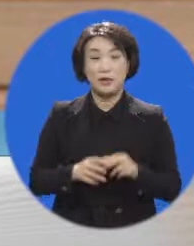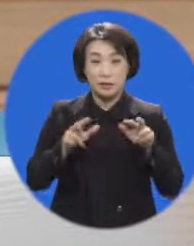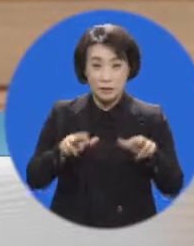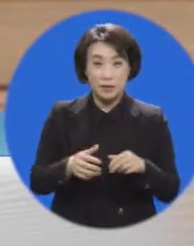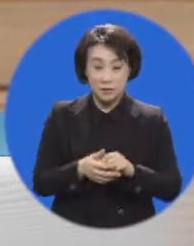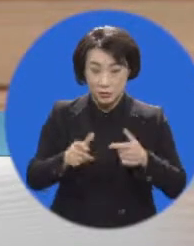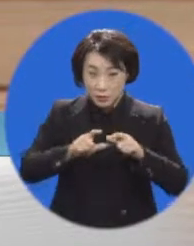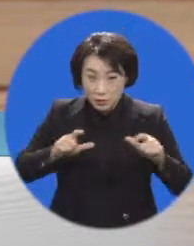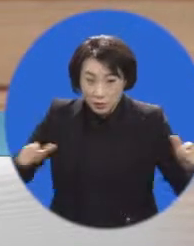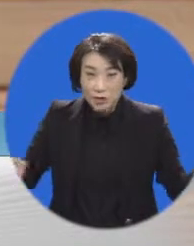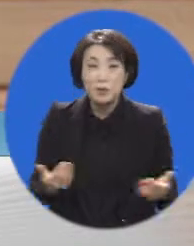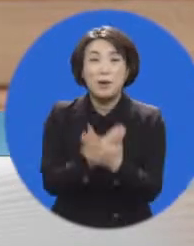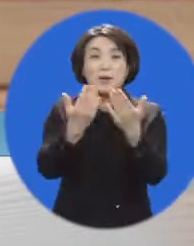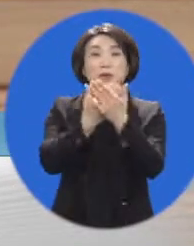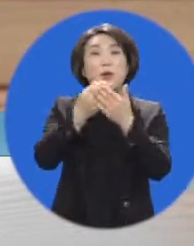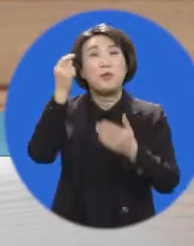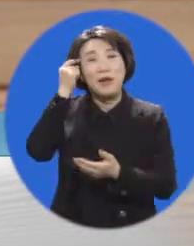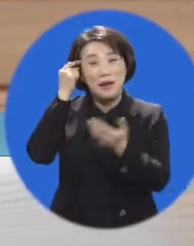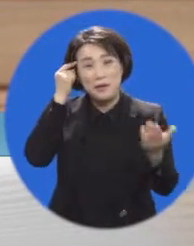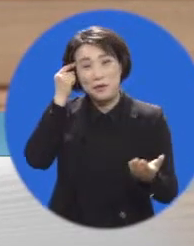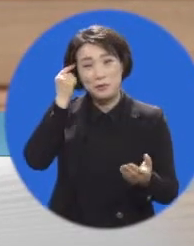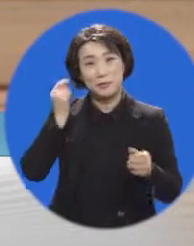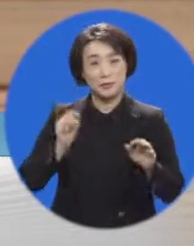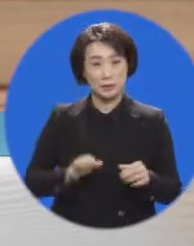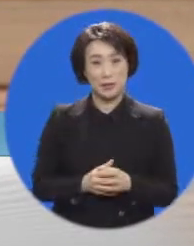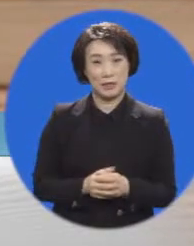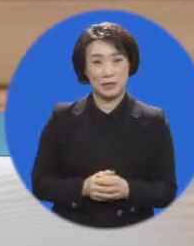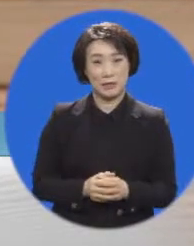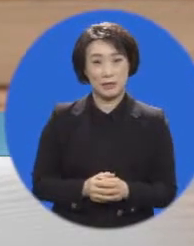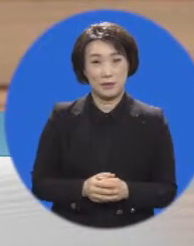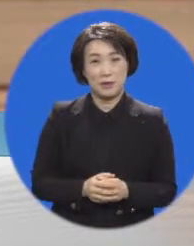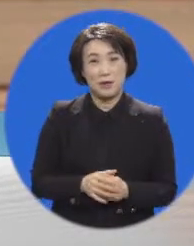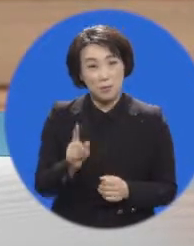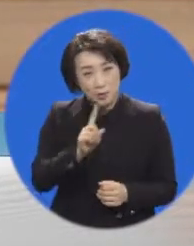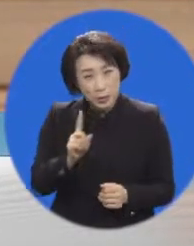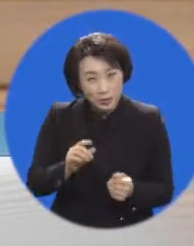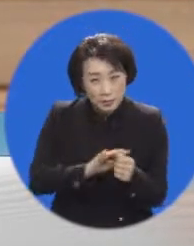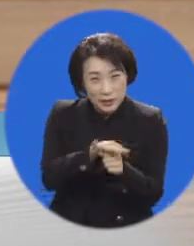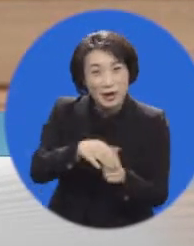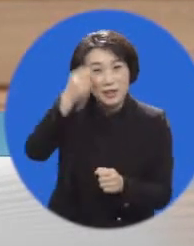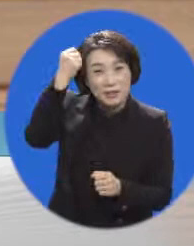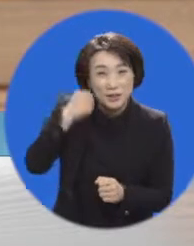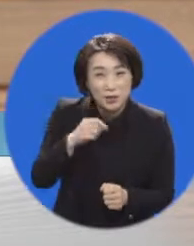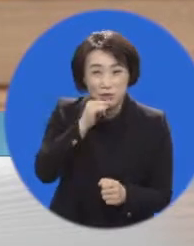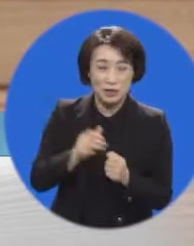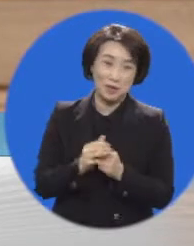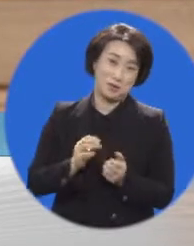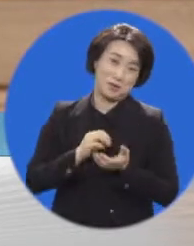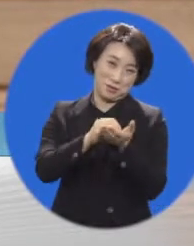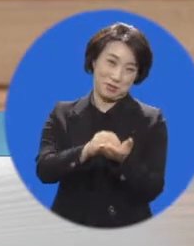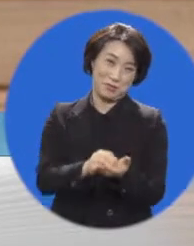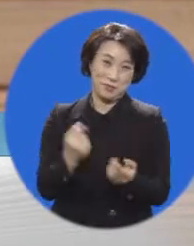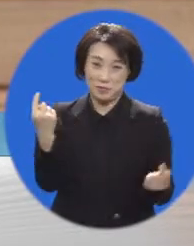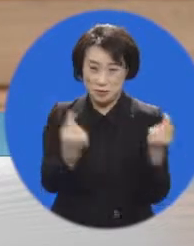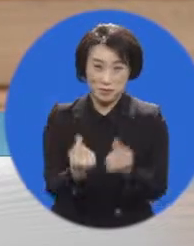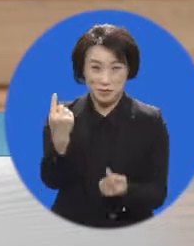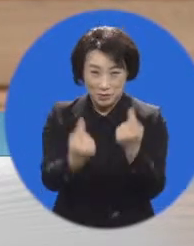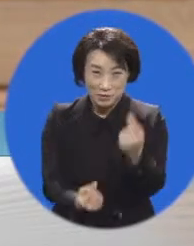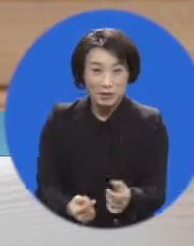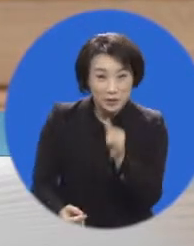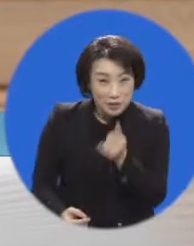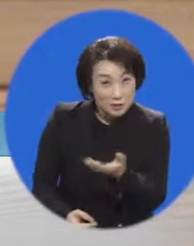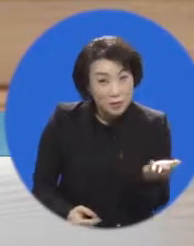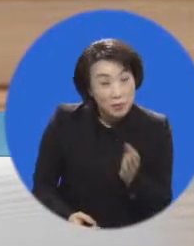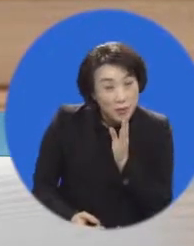이마만큼 성장해 오는 것이 왜 그러느냐? 뭔가 사랑을 느끼니까 오는 거 아니야? 내 사랑